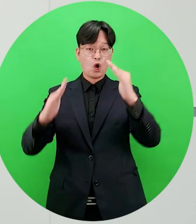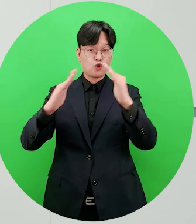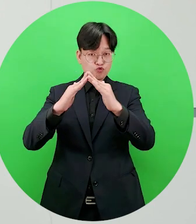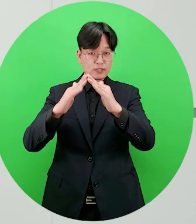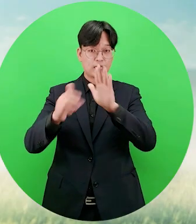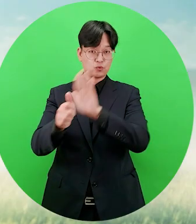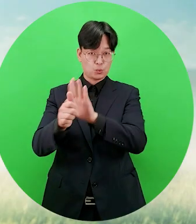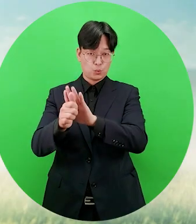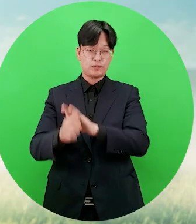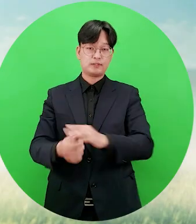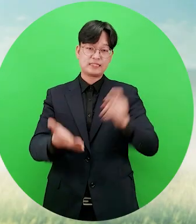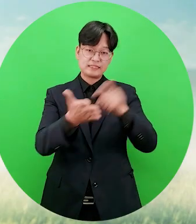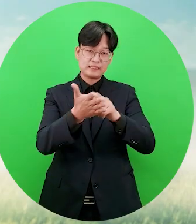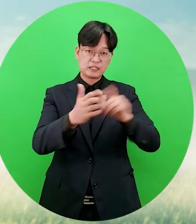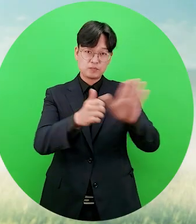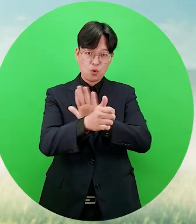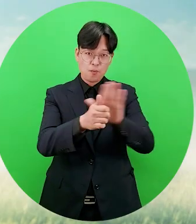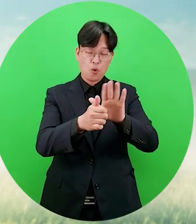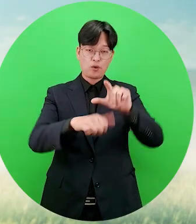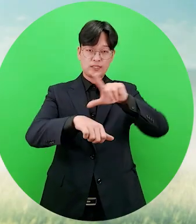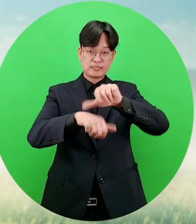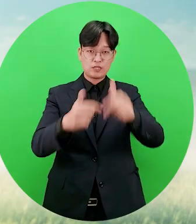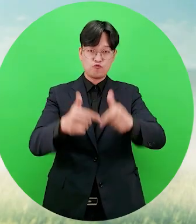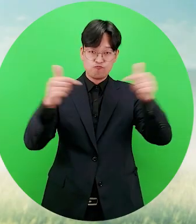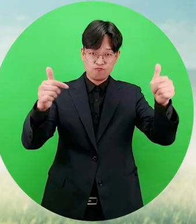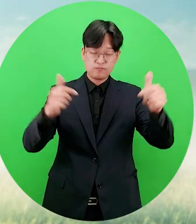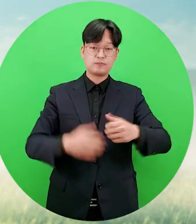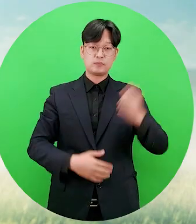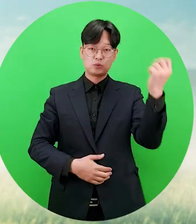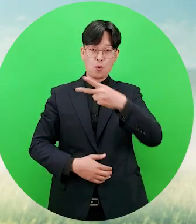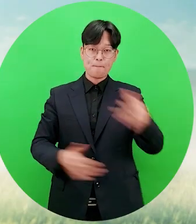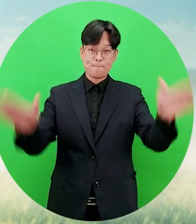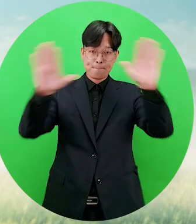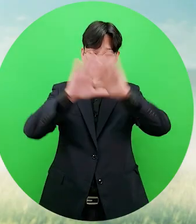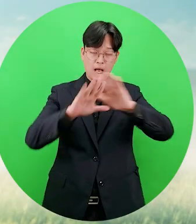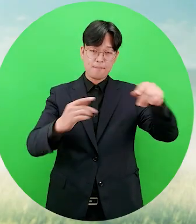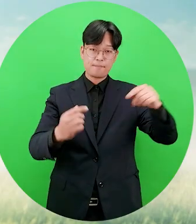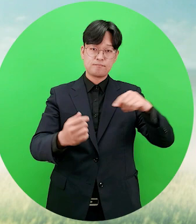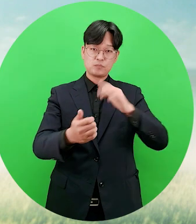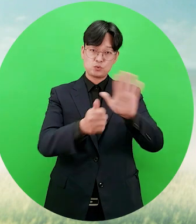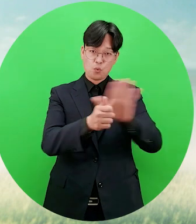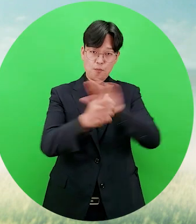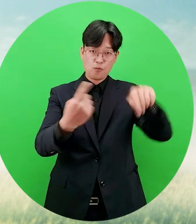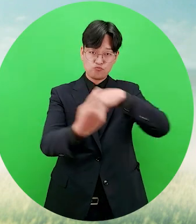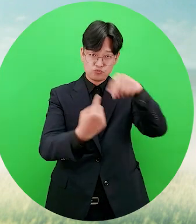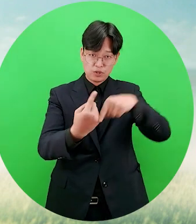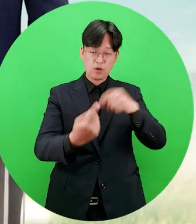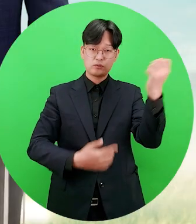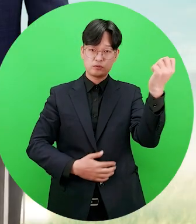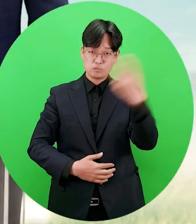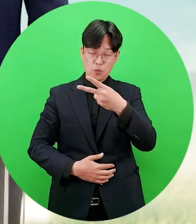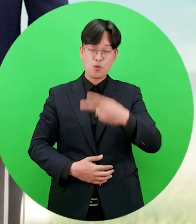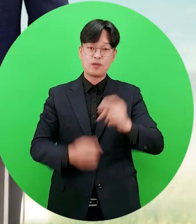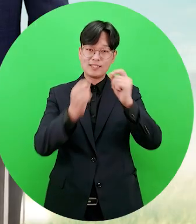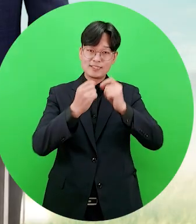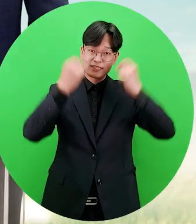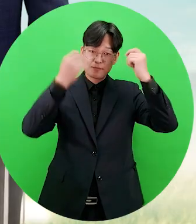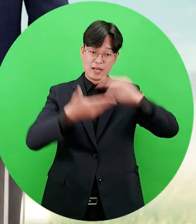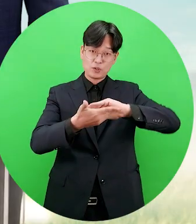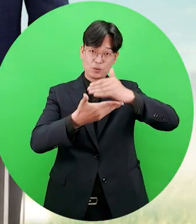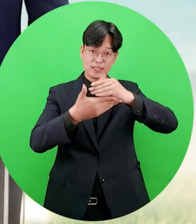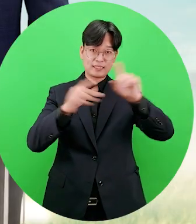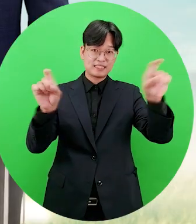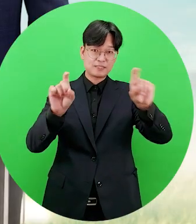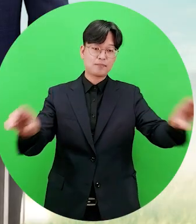지원하고 긴급돌봄의 지원시간 확대, 야간돌봄 운영, 스마트 지킴이, 스마일 통장 지원